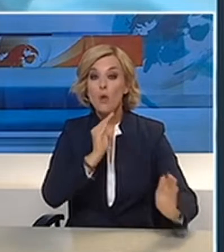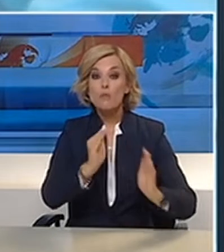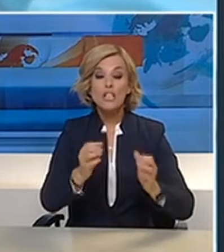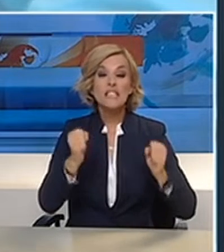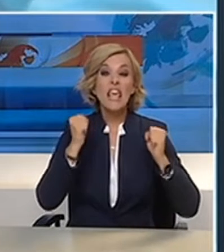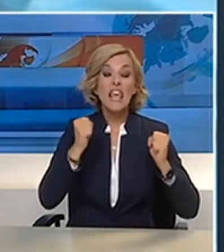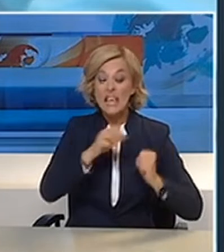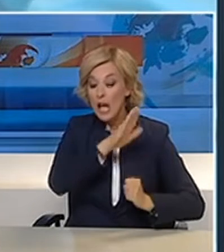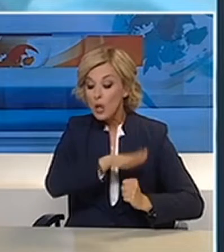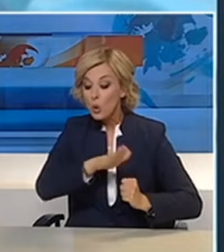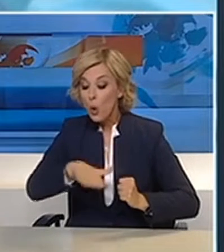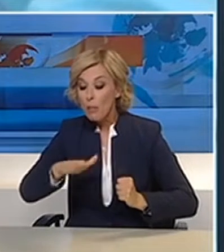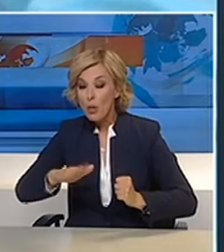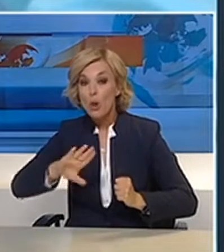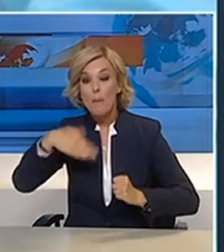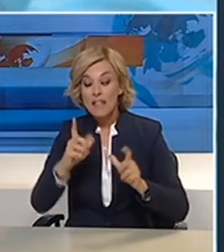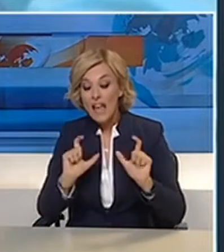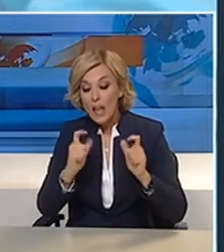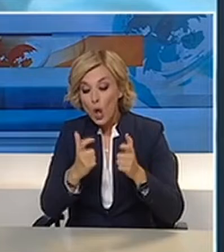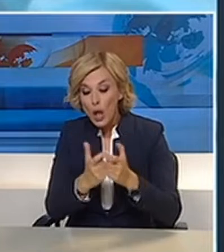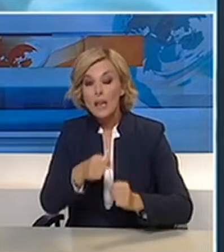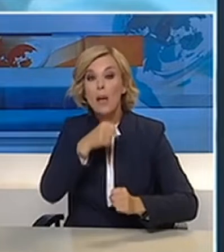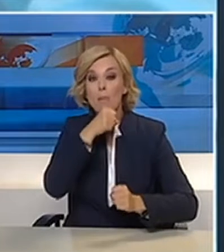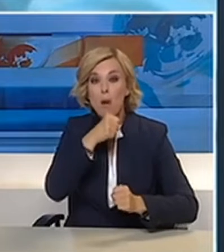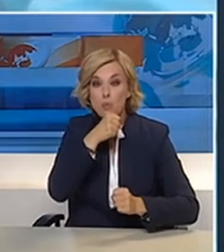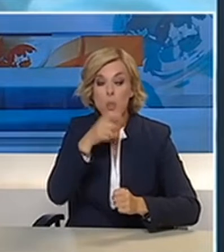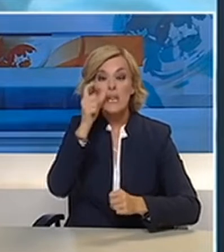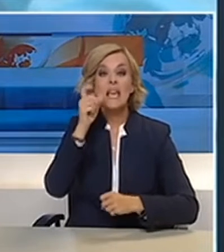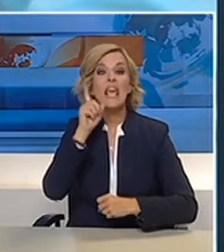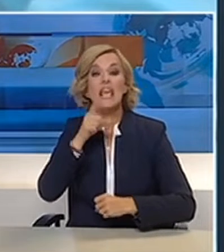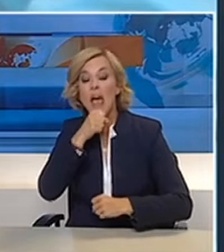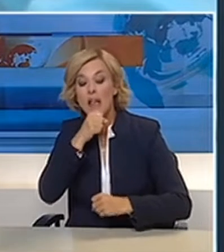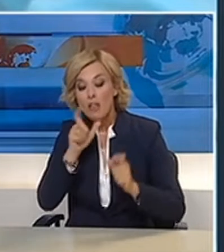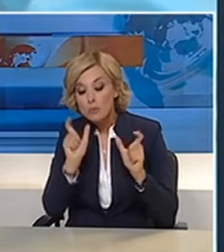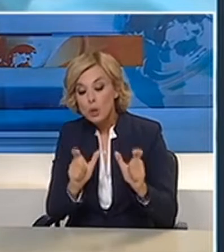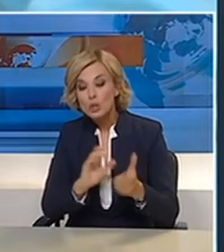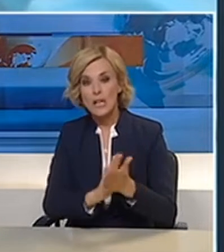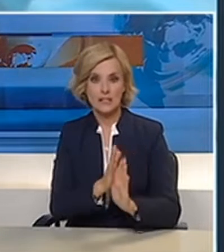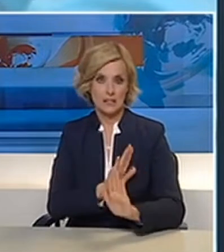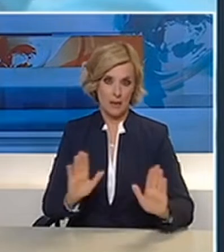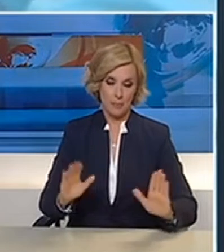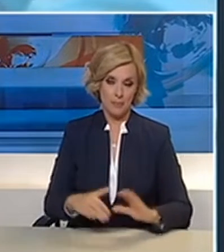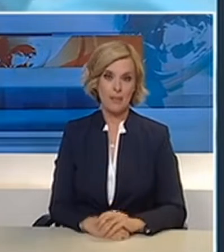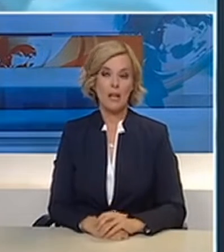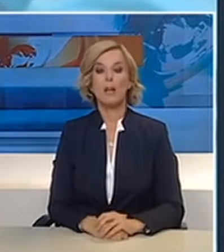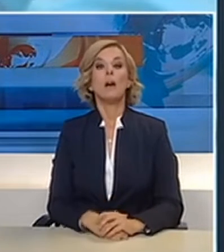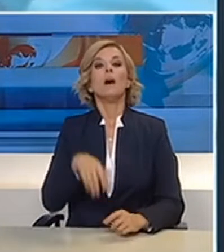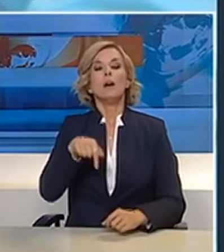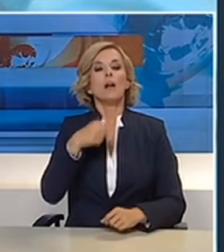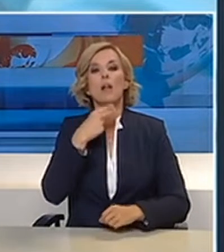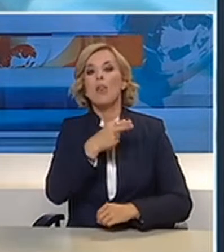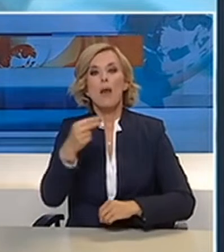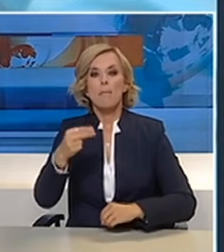του οικογενειακού τους περίγυρου, των ευπαθών ομάδων και όλης της κοινωνίας. Σχετικά με μέτρα που αφορούν σε δομές υγείας,